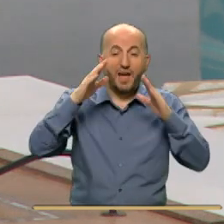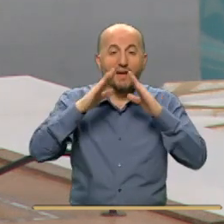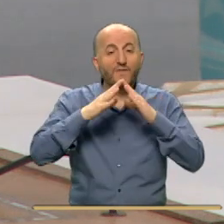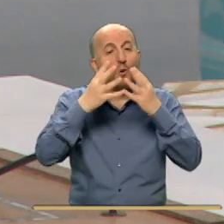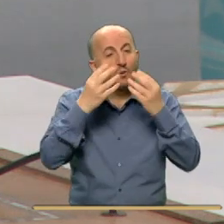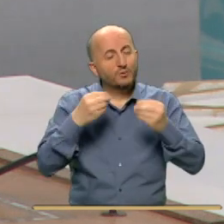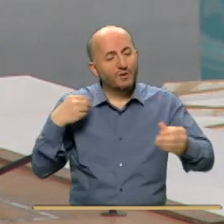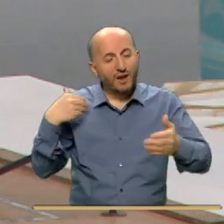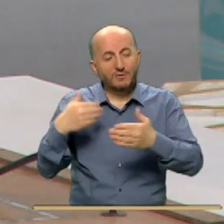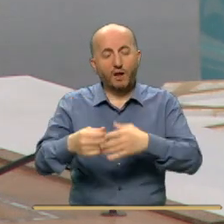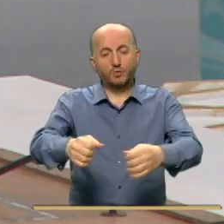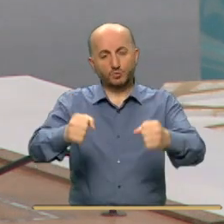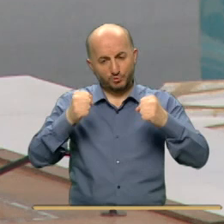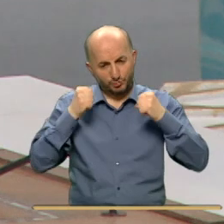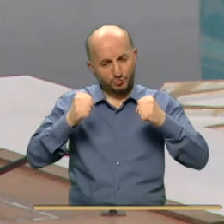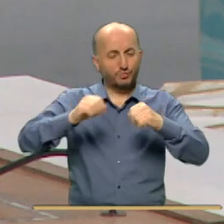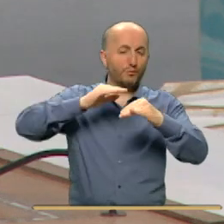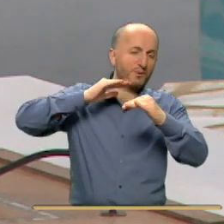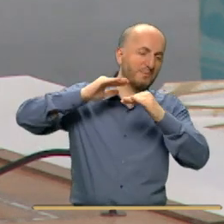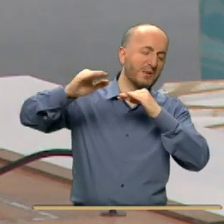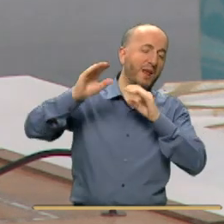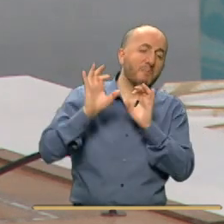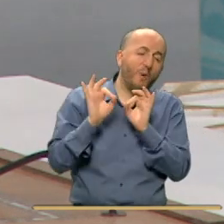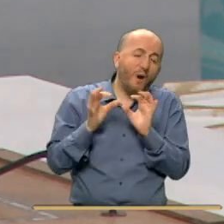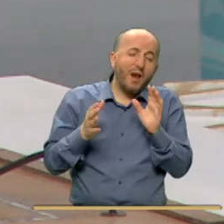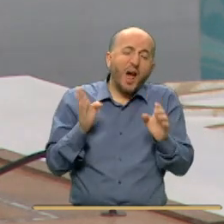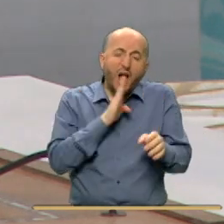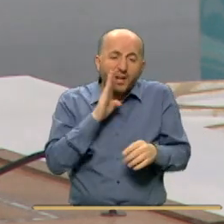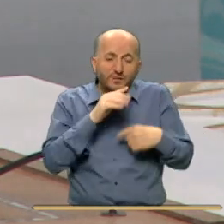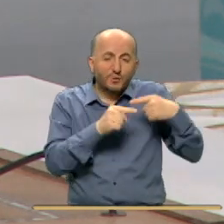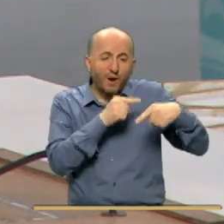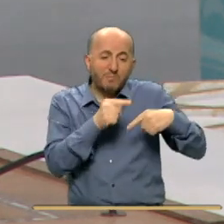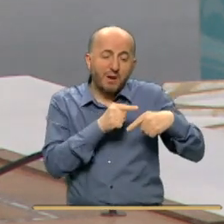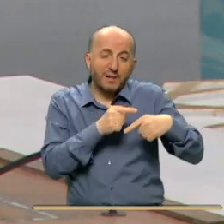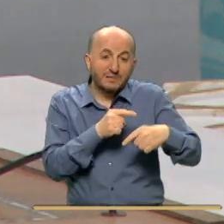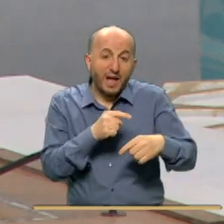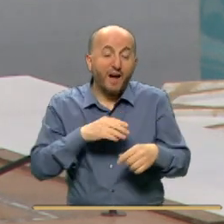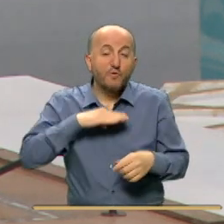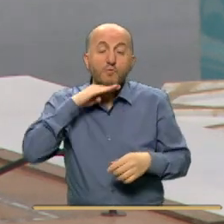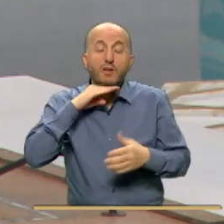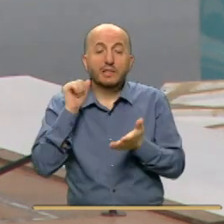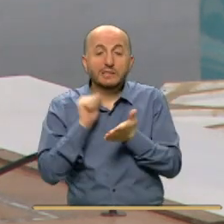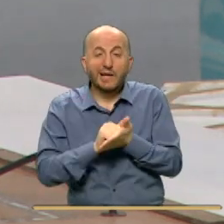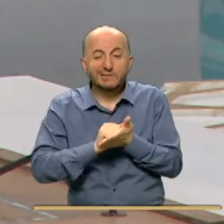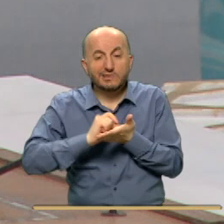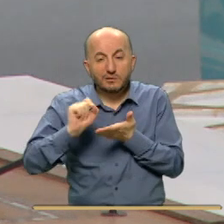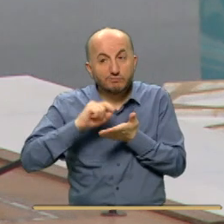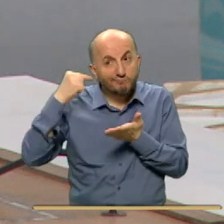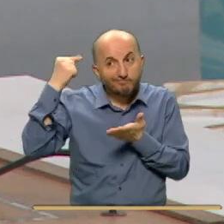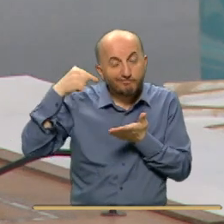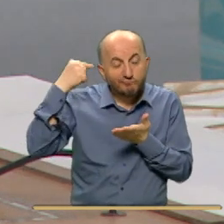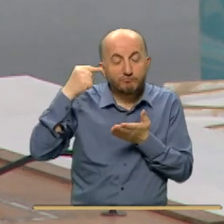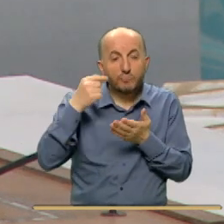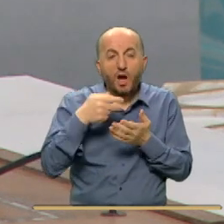kadar güçlü bir millet. Çünkü böyle acılı dönemlerde batılı gazeteciler, düşünürler,